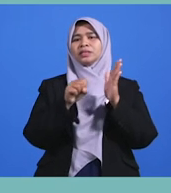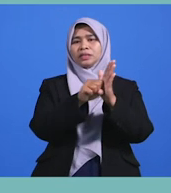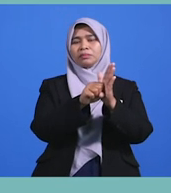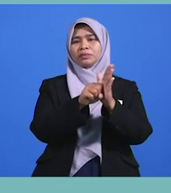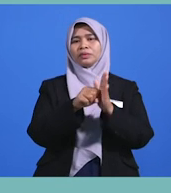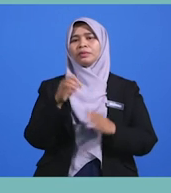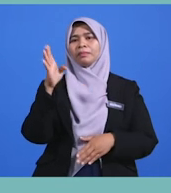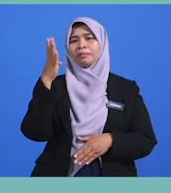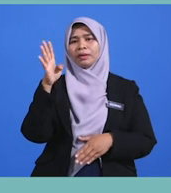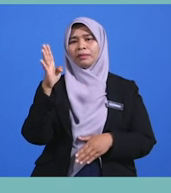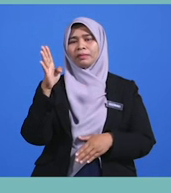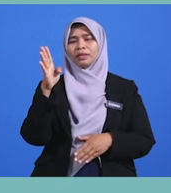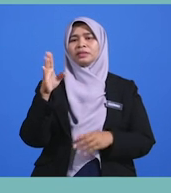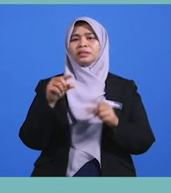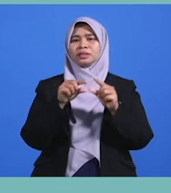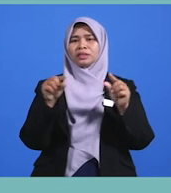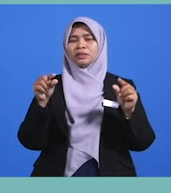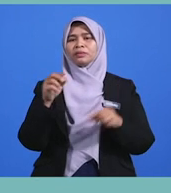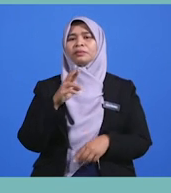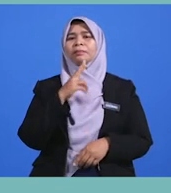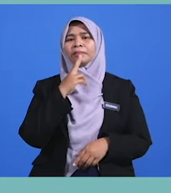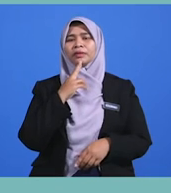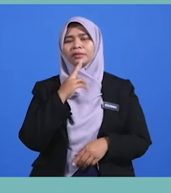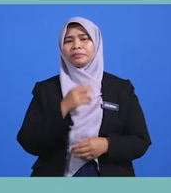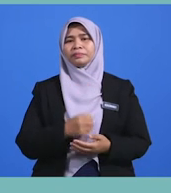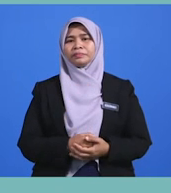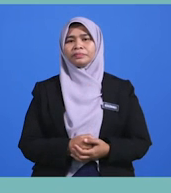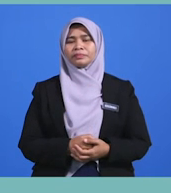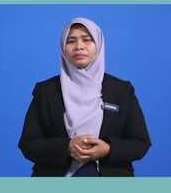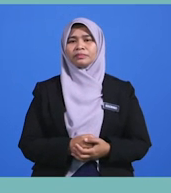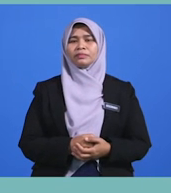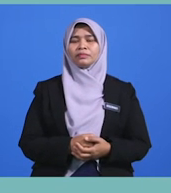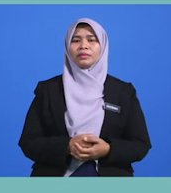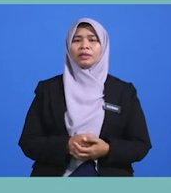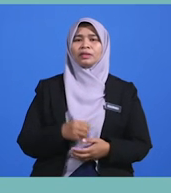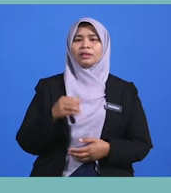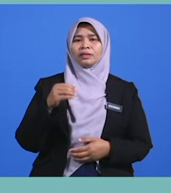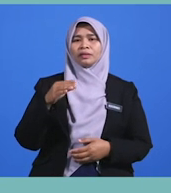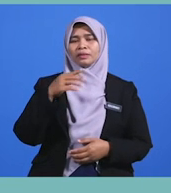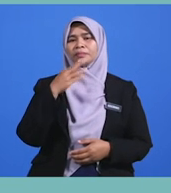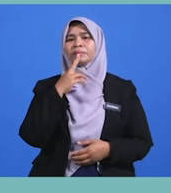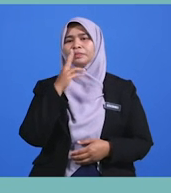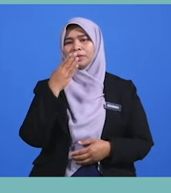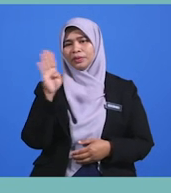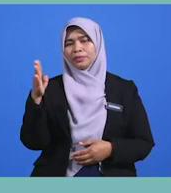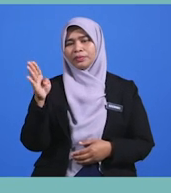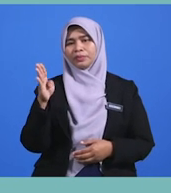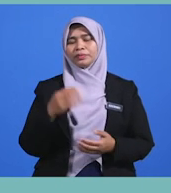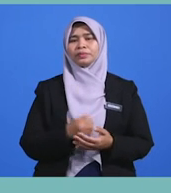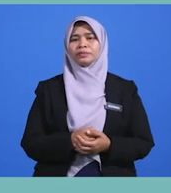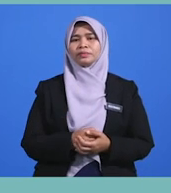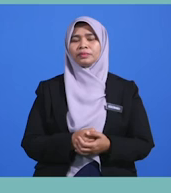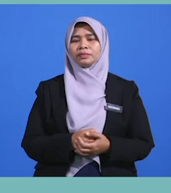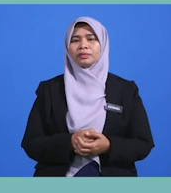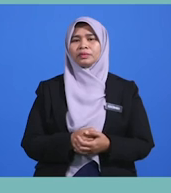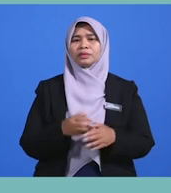untuk 14 jalur pada Jalur Gemilang. Bahagian segi empat yang berwarna biru tua di atas sebelah kiri menegak